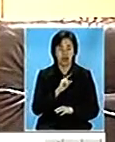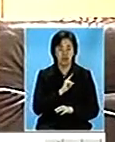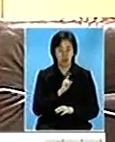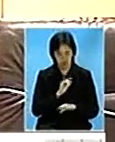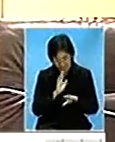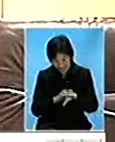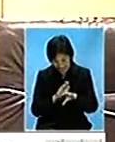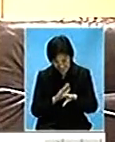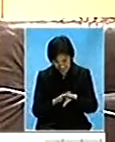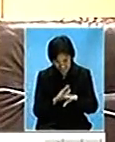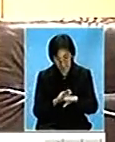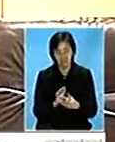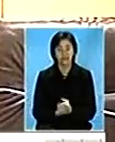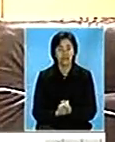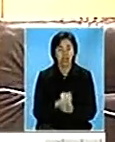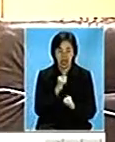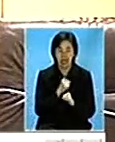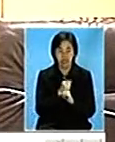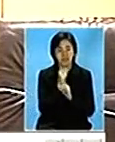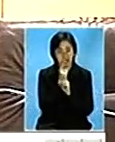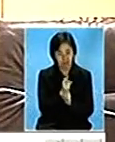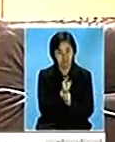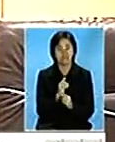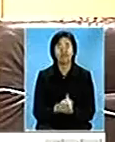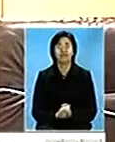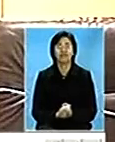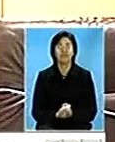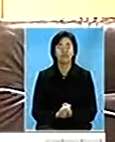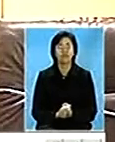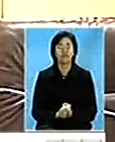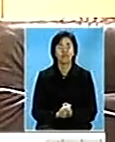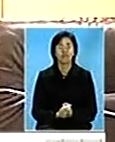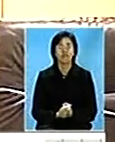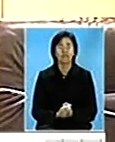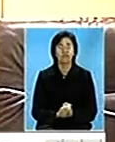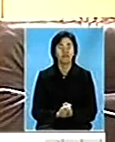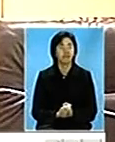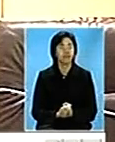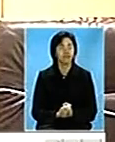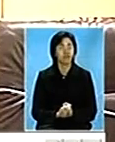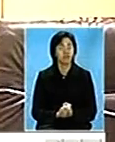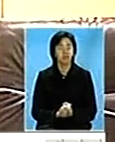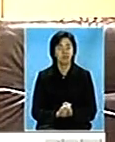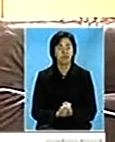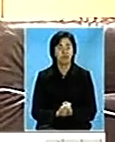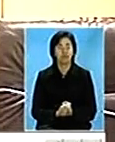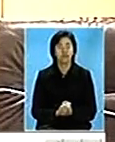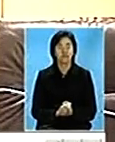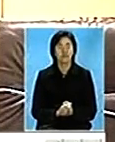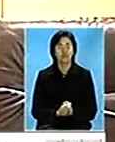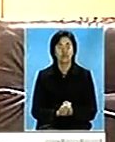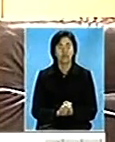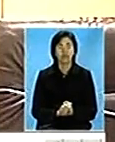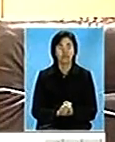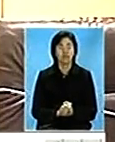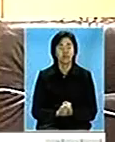ชับให้บรรลุผลเรื่องนี้นะครับส่วนเรื่องการนำ